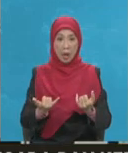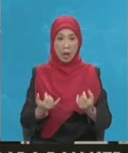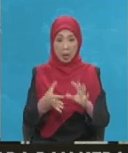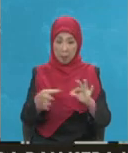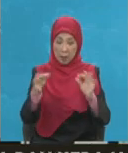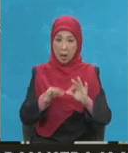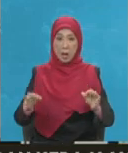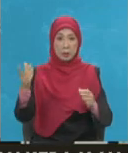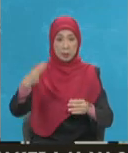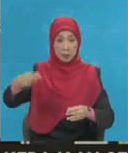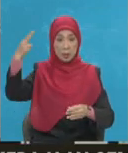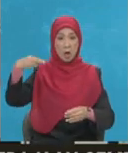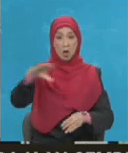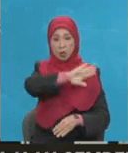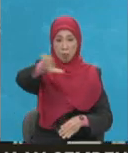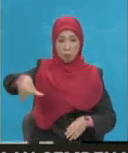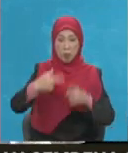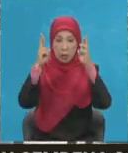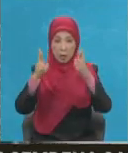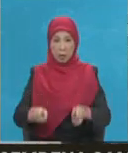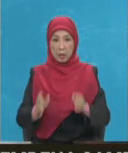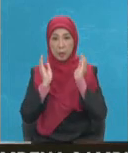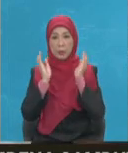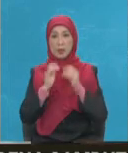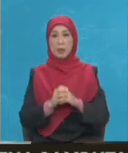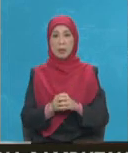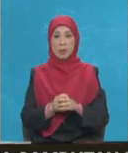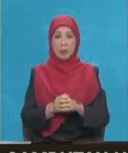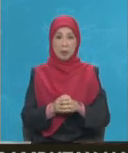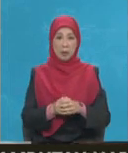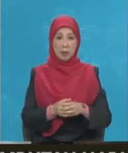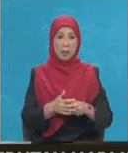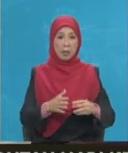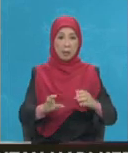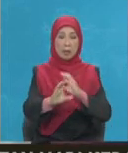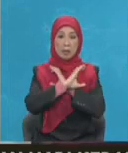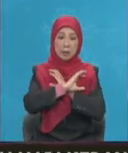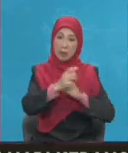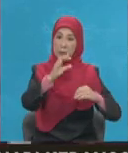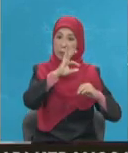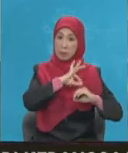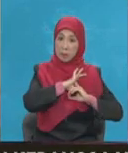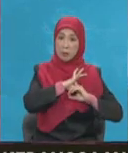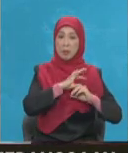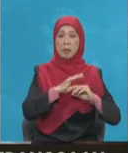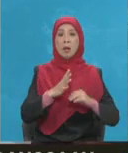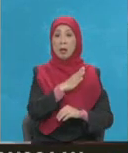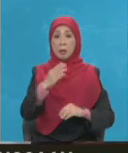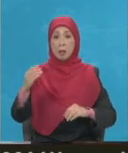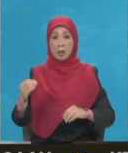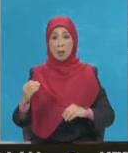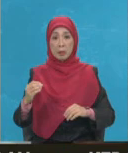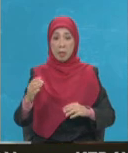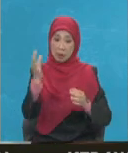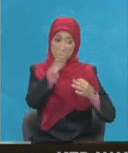bagi semua rakyat di negara ini. Menanam rasa cinta kita ini kepada negara kita ini dan juga